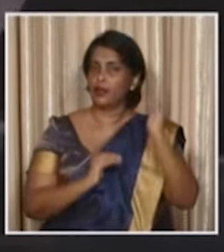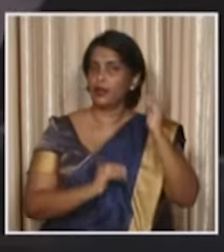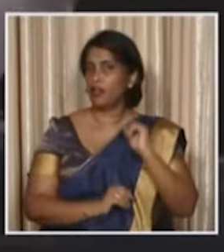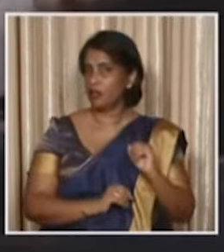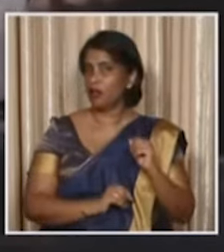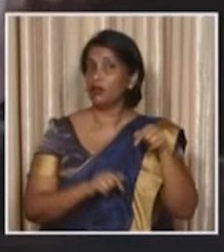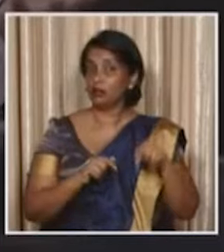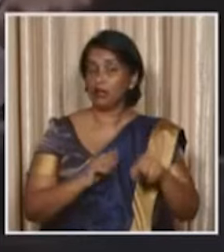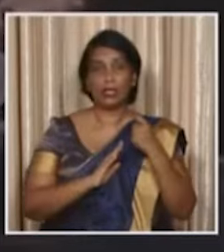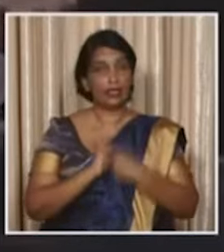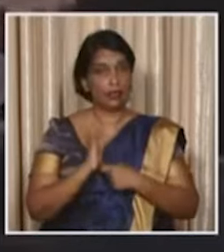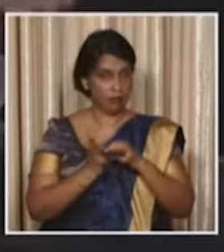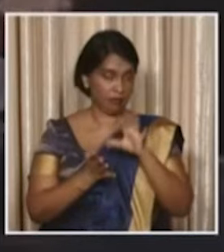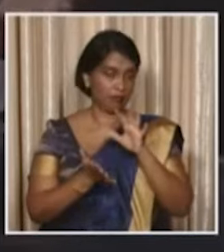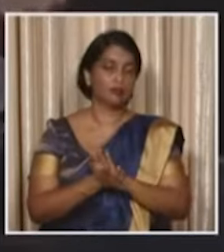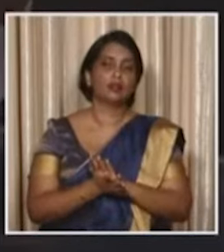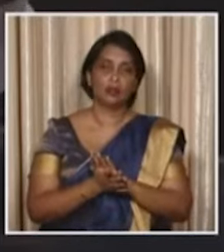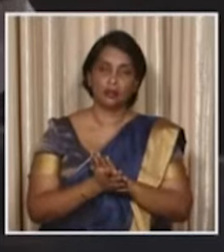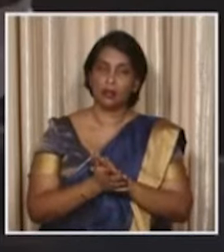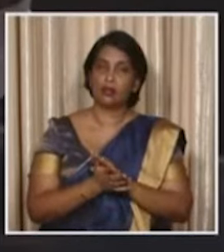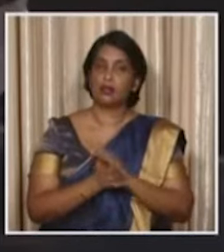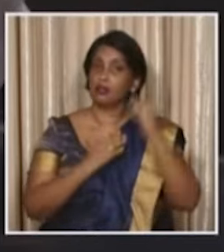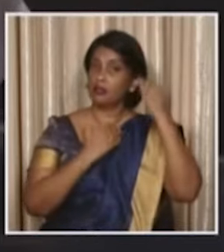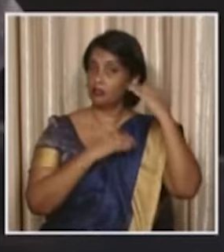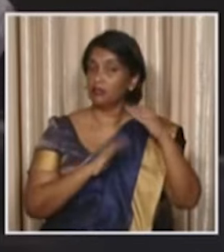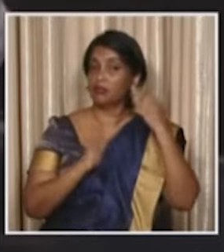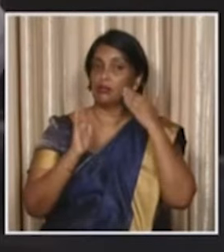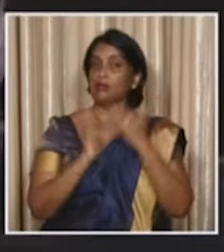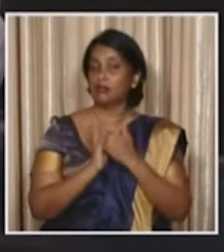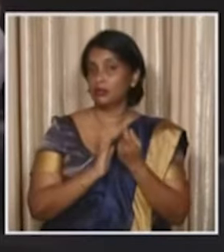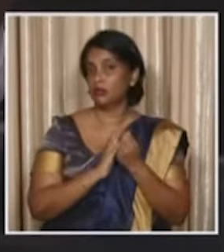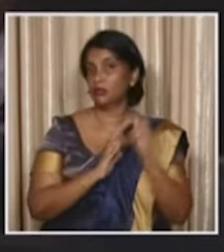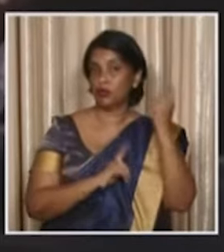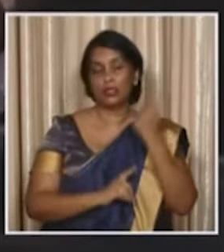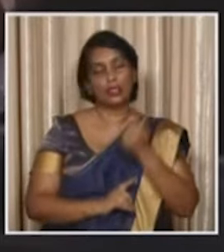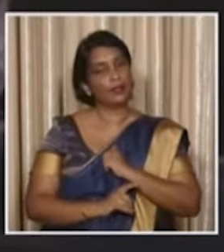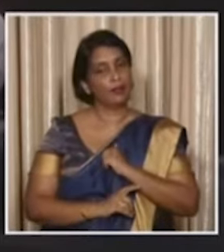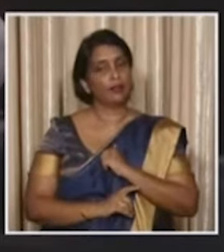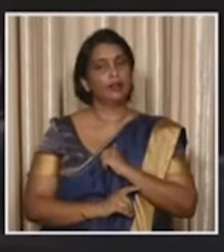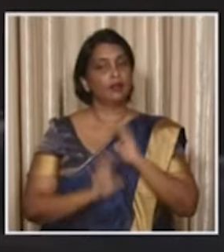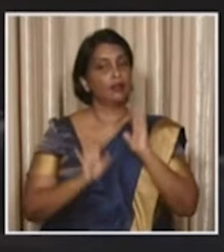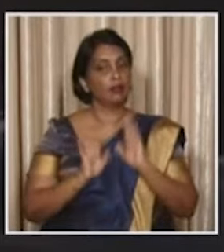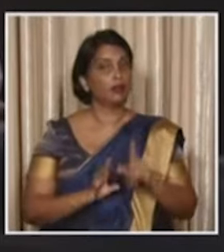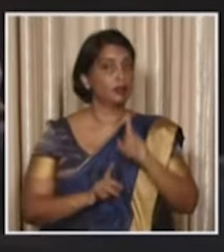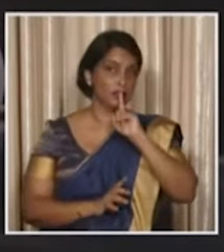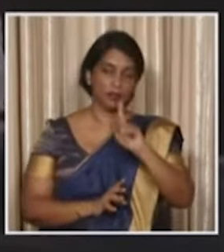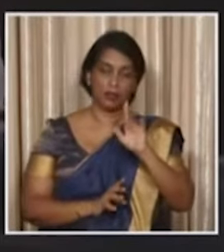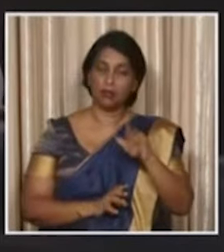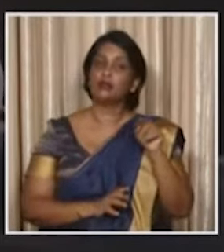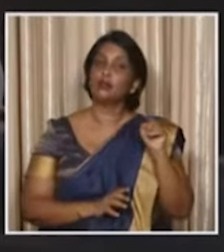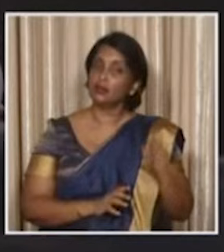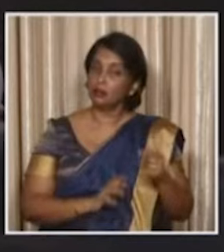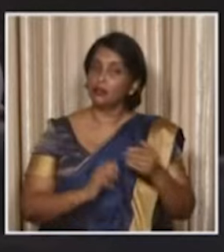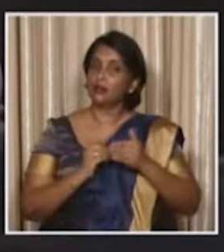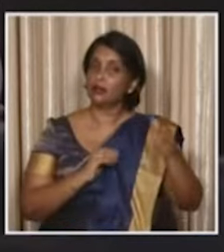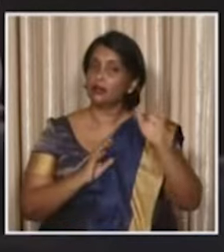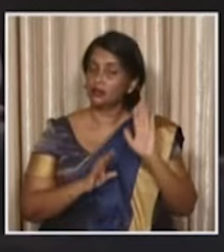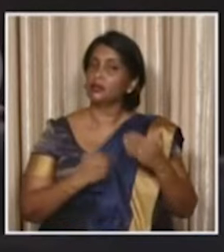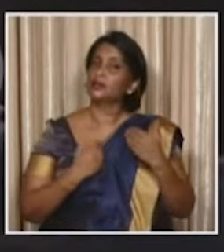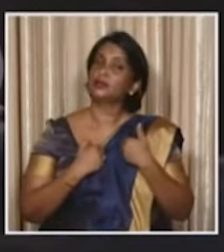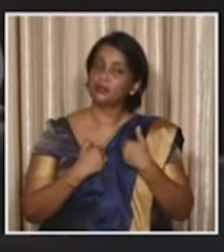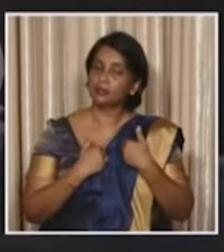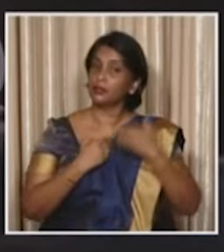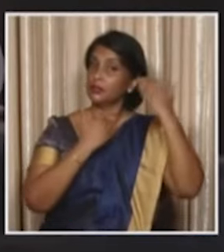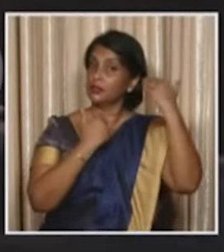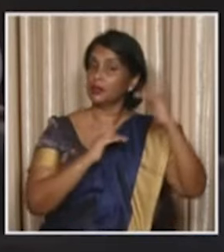අපි මෙතන නීතියක් සම්මත කරනවා. එක්ස්පෝර්ට් ඔරියන්ටඩ් ඉකොනොමි අපි කවුරු කැමති? හැබැයි එහෙම කිව්වට මෙච්චර කාලයක් අපි